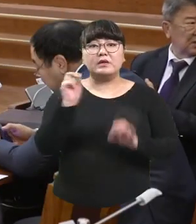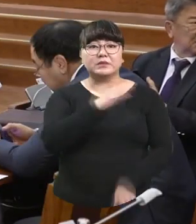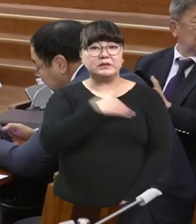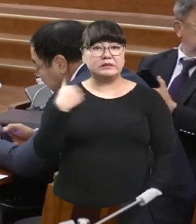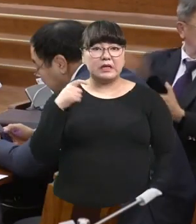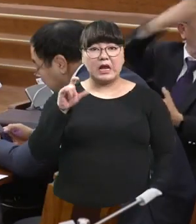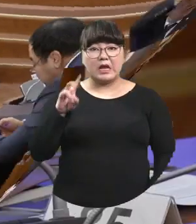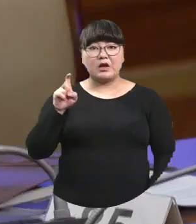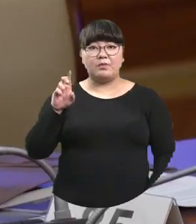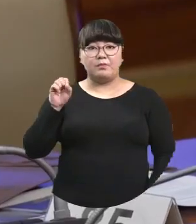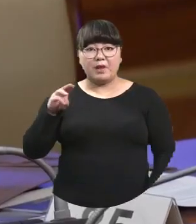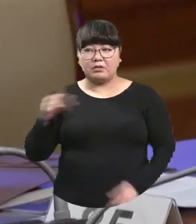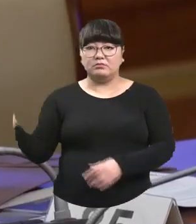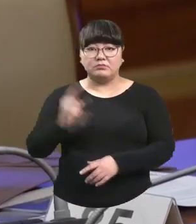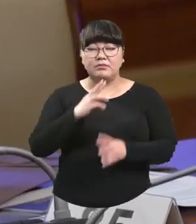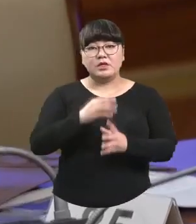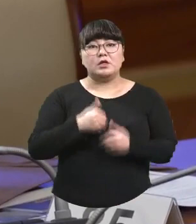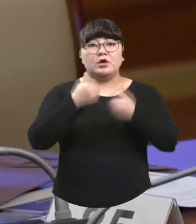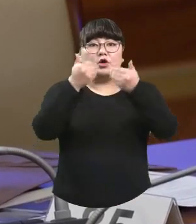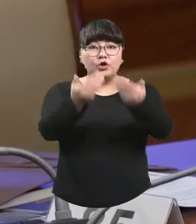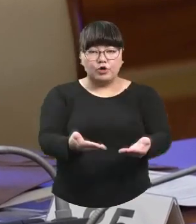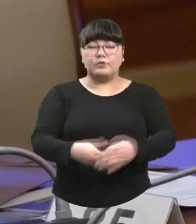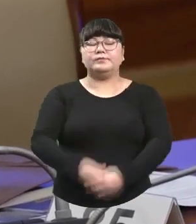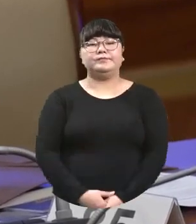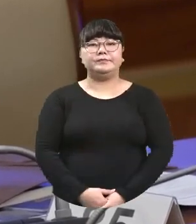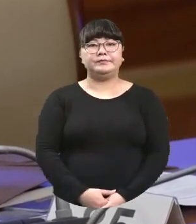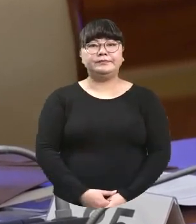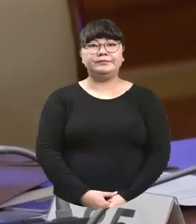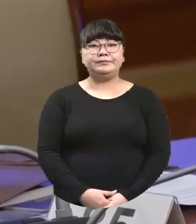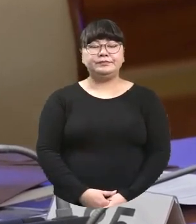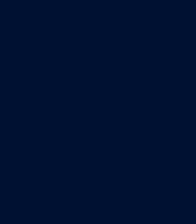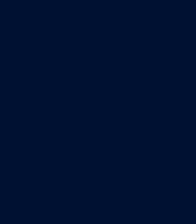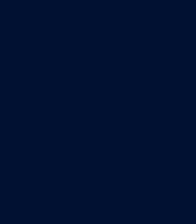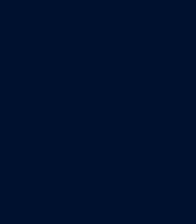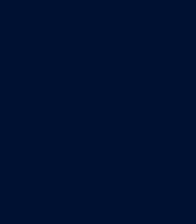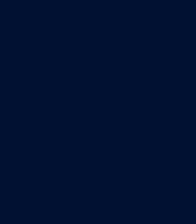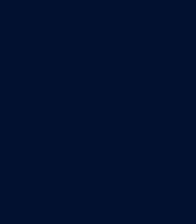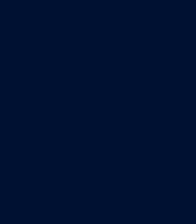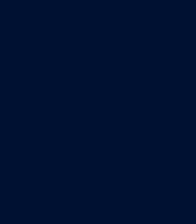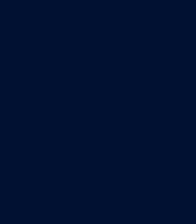ерөнхий нарийн бичгийн дараа энх хотыг томилсоо зэрэг мэдээллийг энэ удаагийн нэвтрүүлгээс хүлээж үзээрэй.